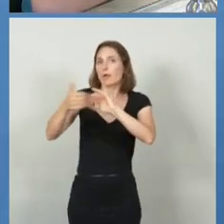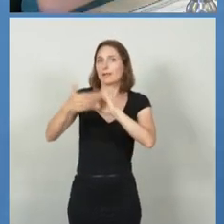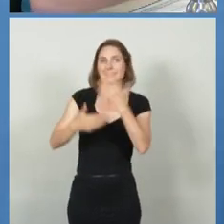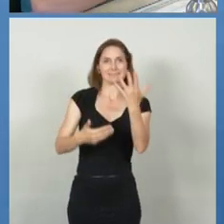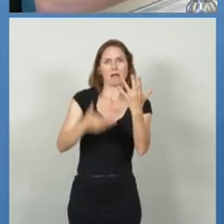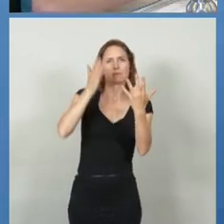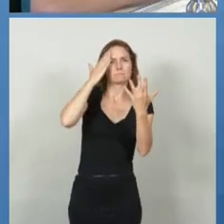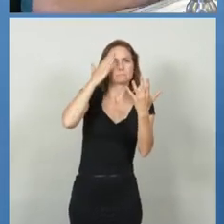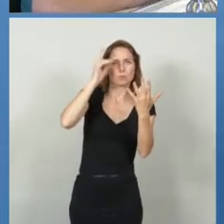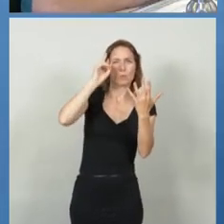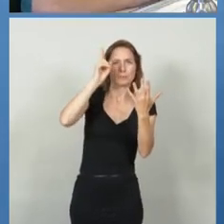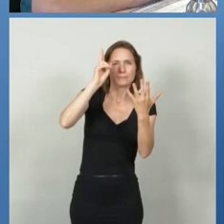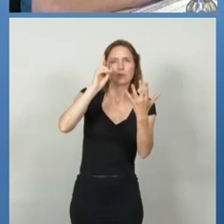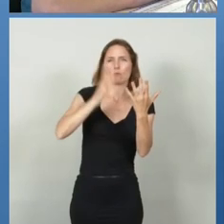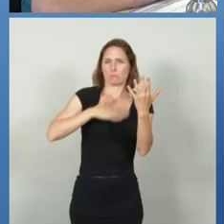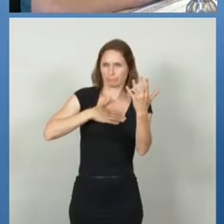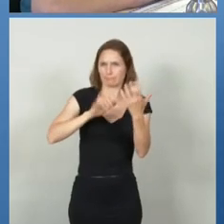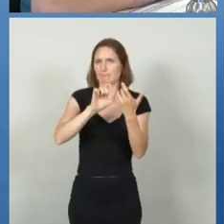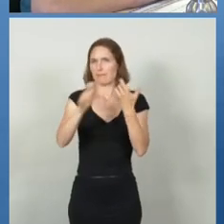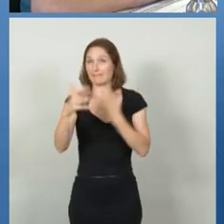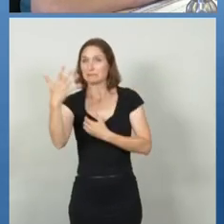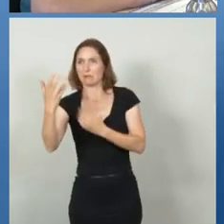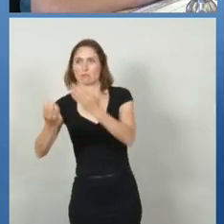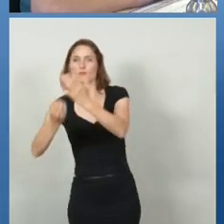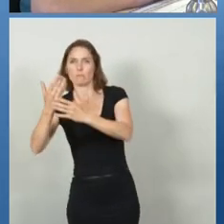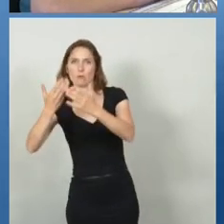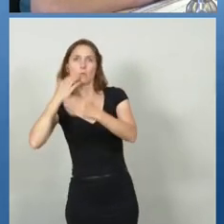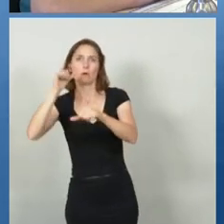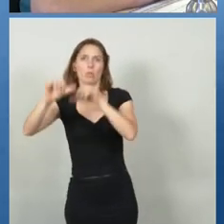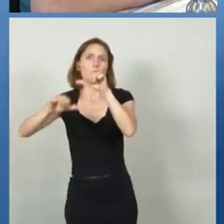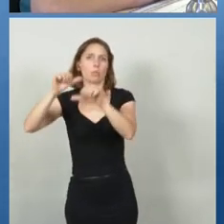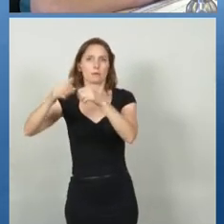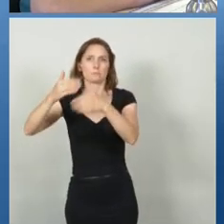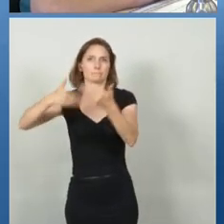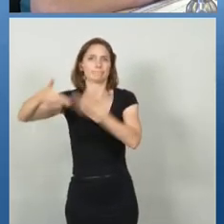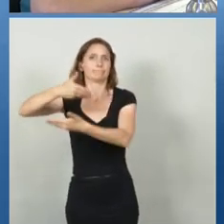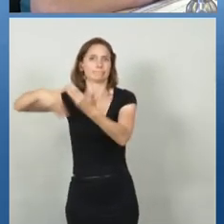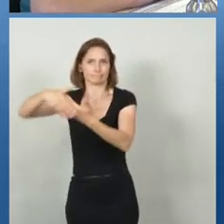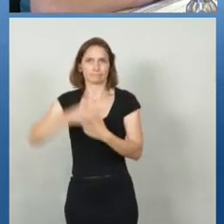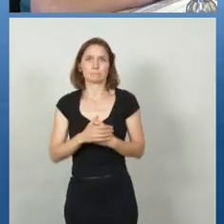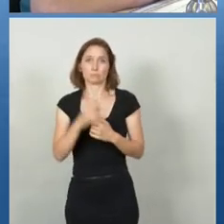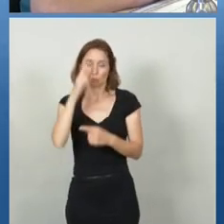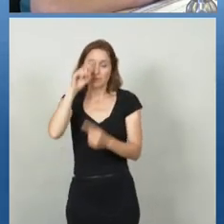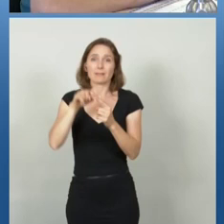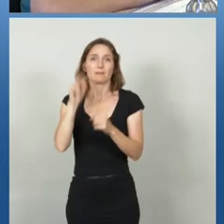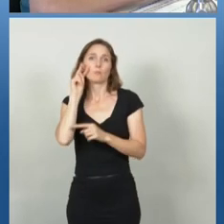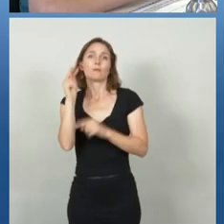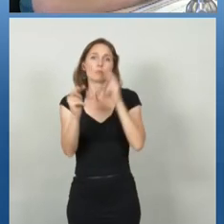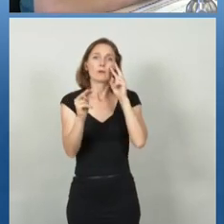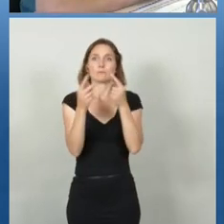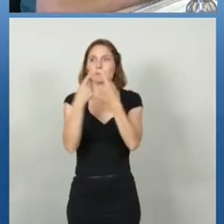etc ce renouvellement du coup plus fluide encore une fois pour légitimer et favoriser la prise de parole et la diversité des points de vue